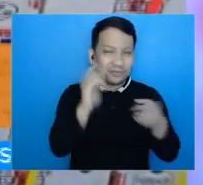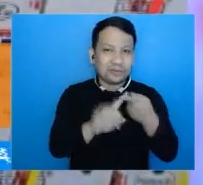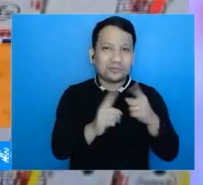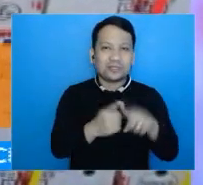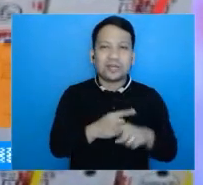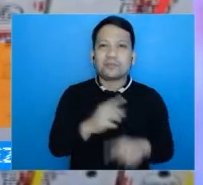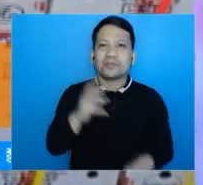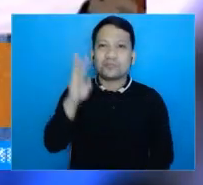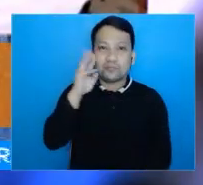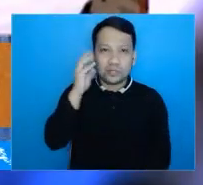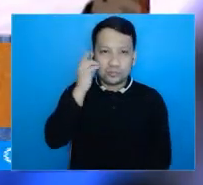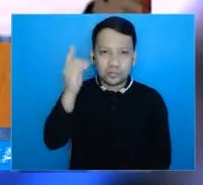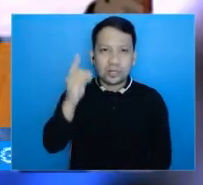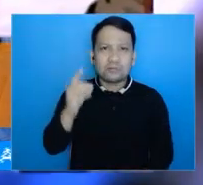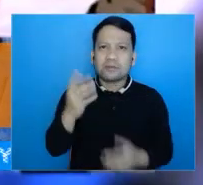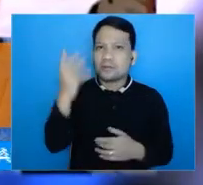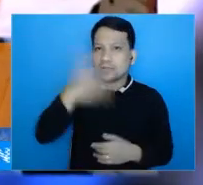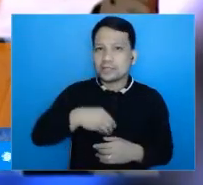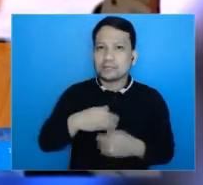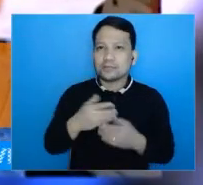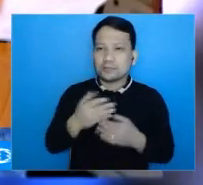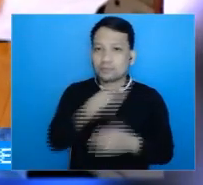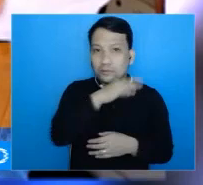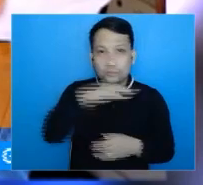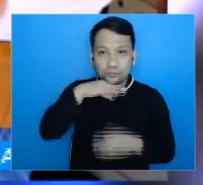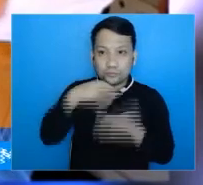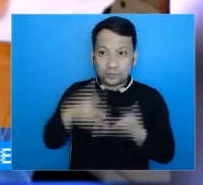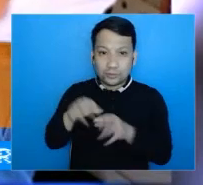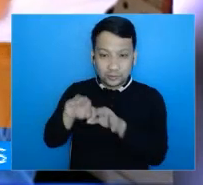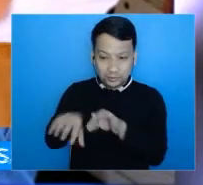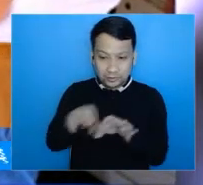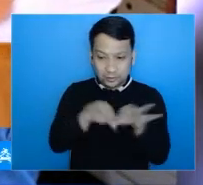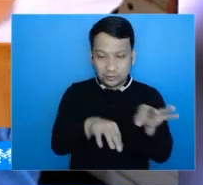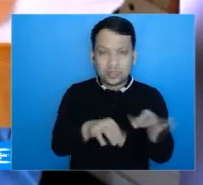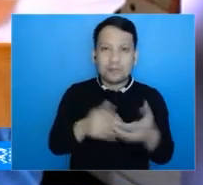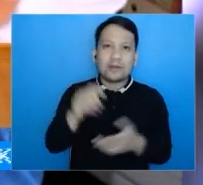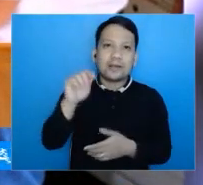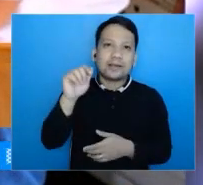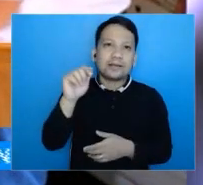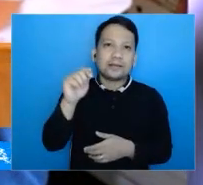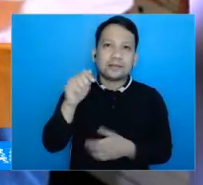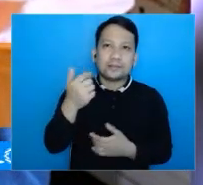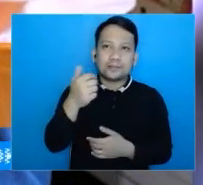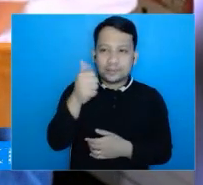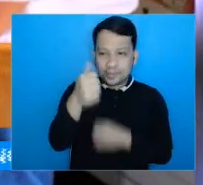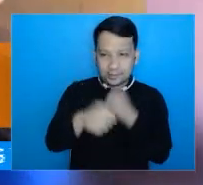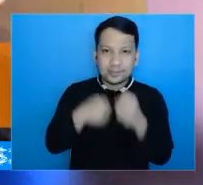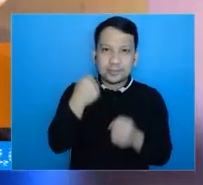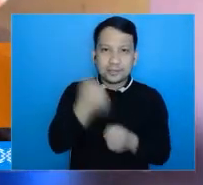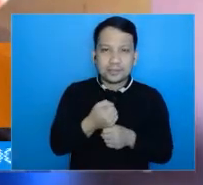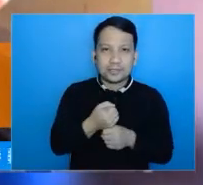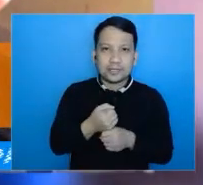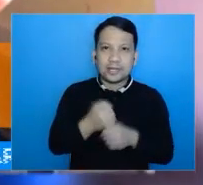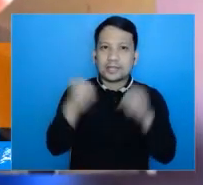malaking milestone ito para sa mga magsasaka ng okra. Lalo 10 years in the making ang exportation deal na ito.